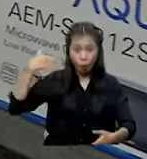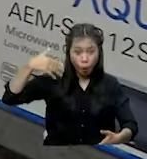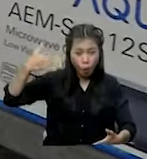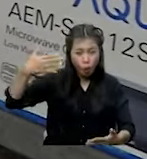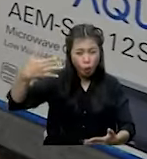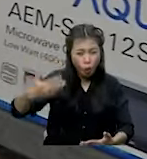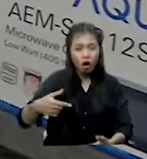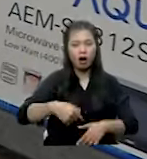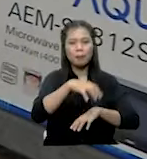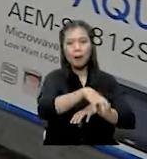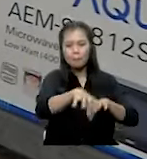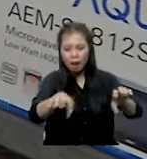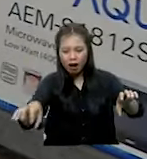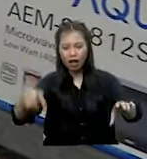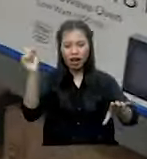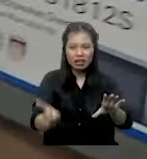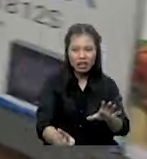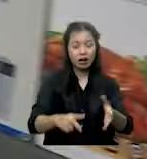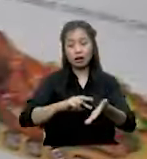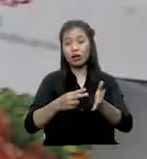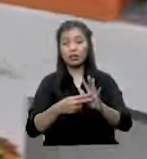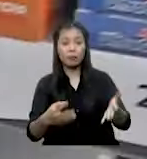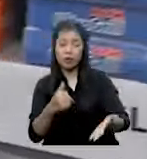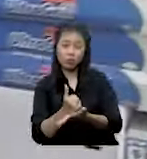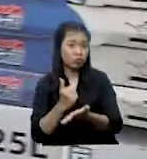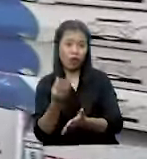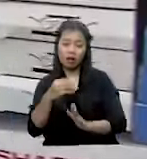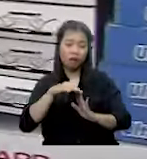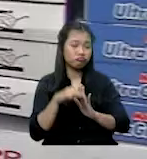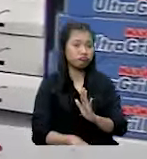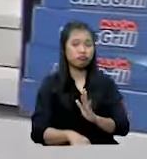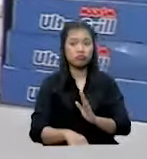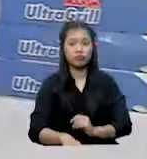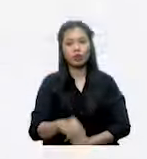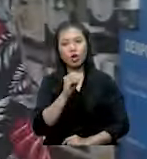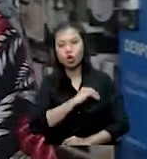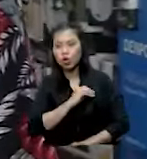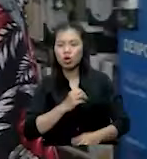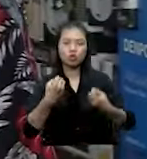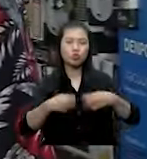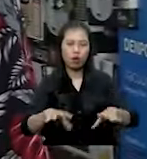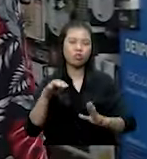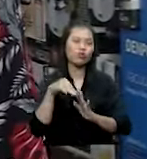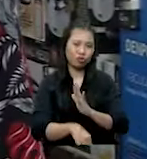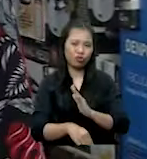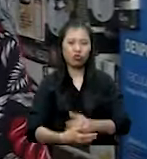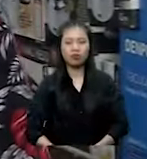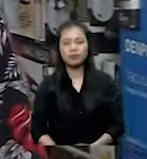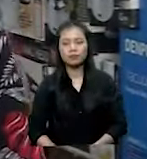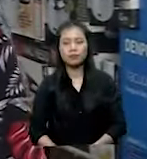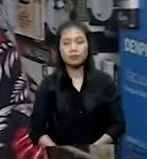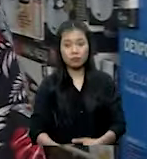harga barang elektronik tak bisa terelakkan hingga berdampak pada penjualan para pedagang. Menariknya dolar, dagang